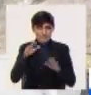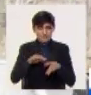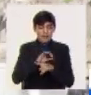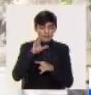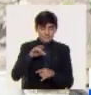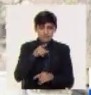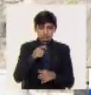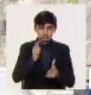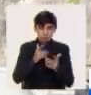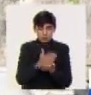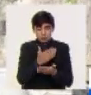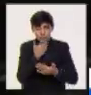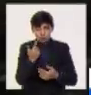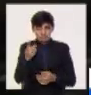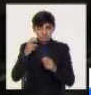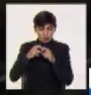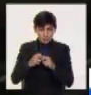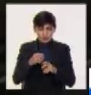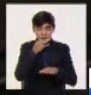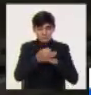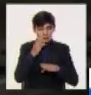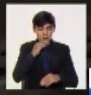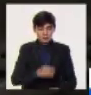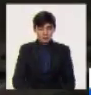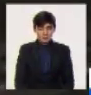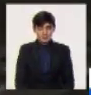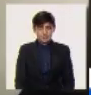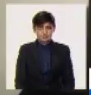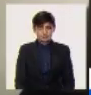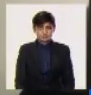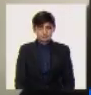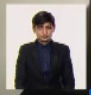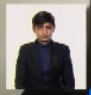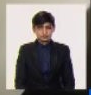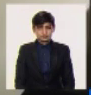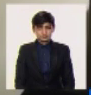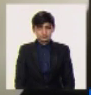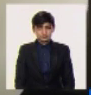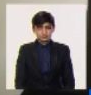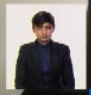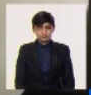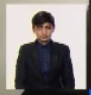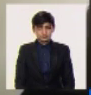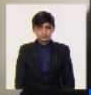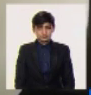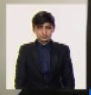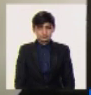Денис рекомендует закрыть доступ карты к интернет-покупкам. Людмила Батюшкина, Ирина Нинашева, Информбюро,